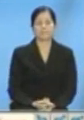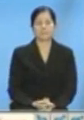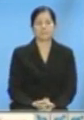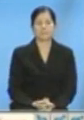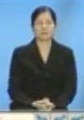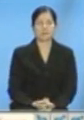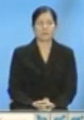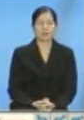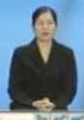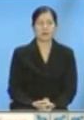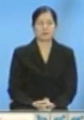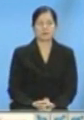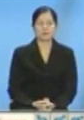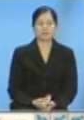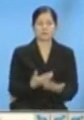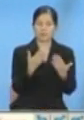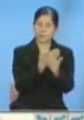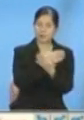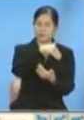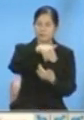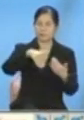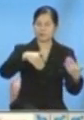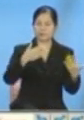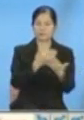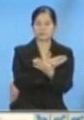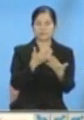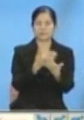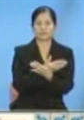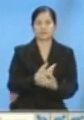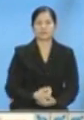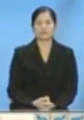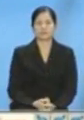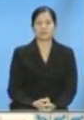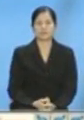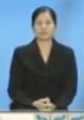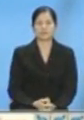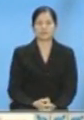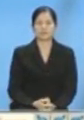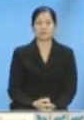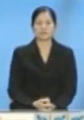ก็สลับข้างกันก็ถูกต้องแล้วนี่ครับเชิญจ่าประสิทธิ์เชิญฮะ